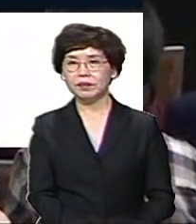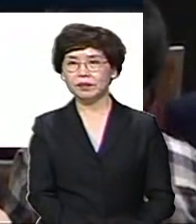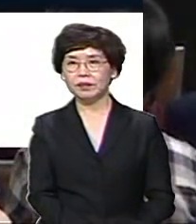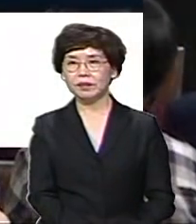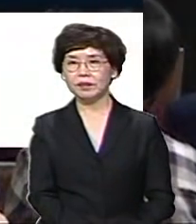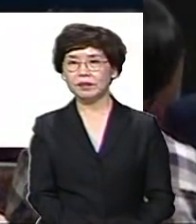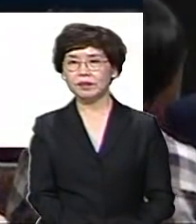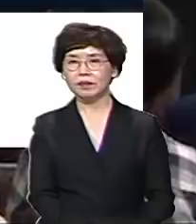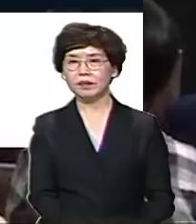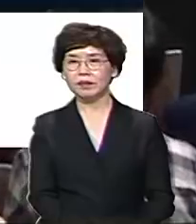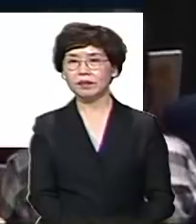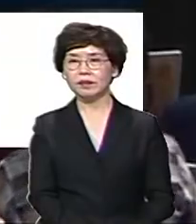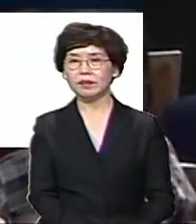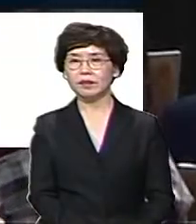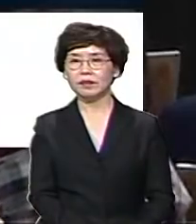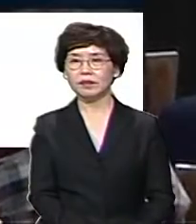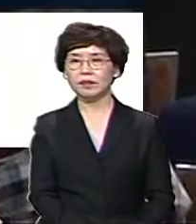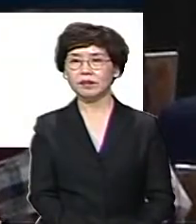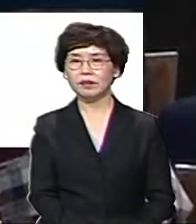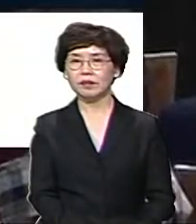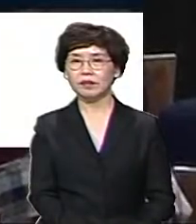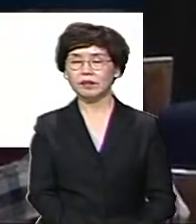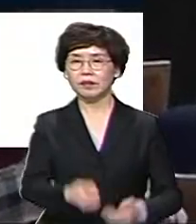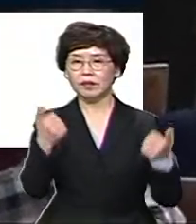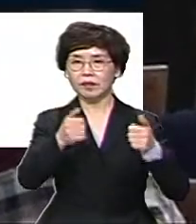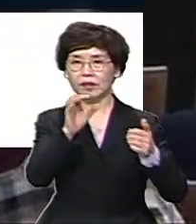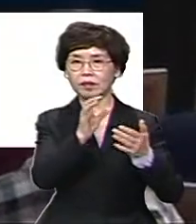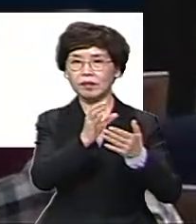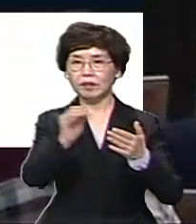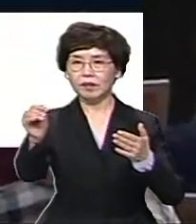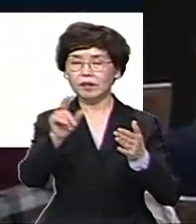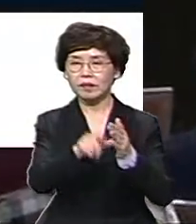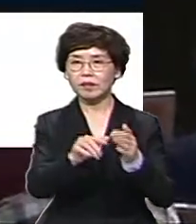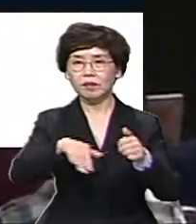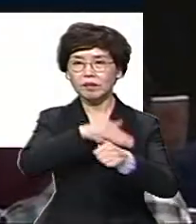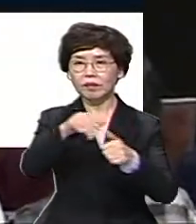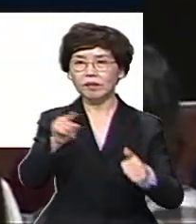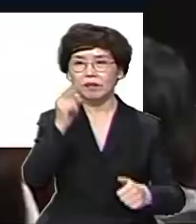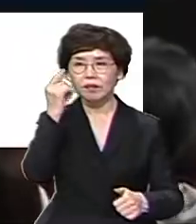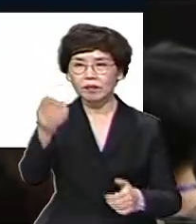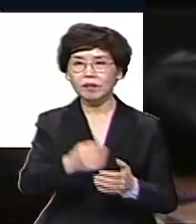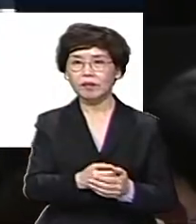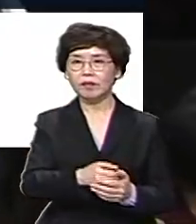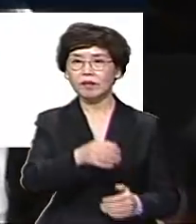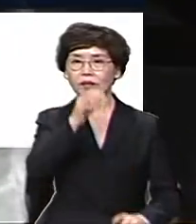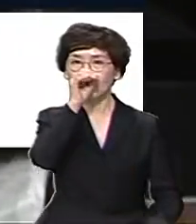감사합니다. 트럼프 대통령님. 제이탄입니다. 사나뉴스 광동텔레비전에서 왔습니다.